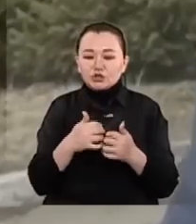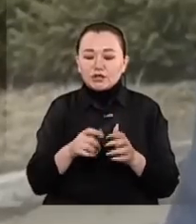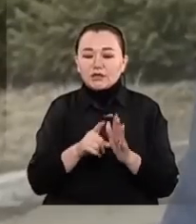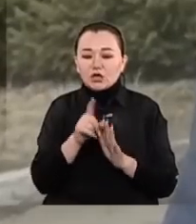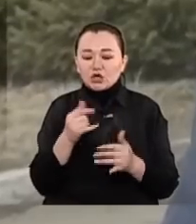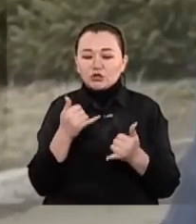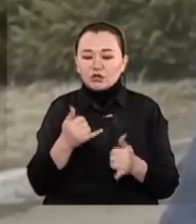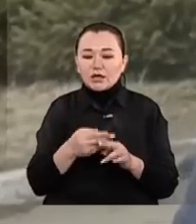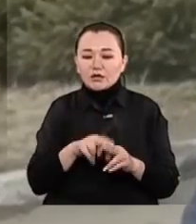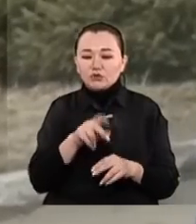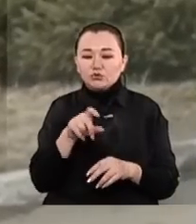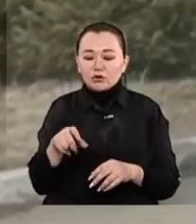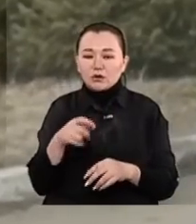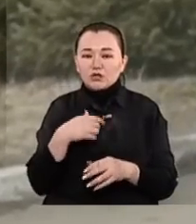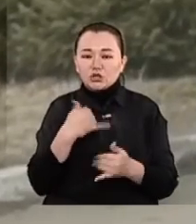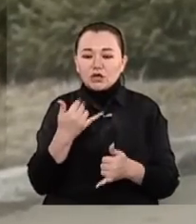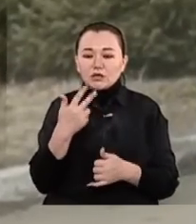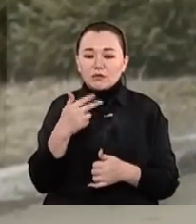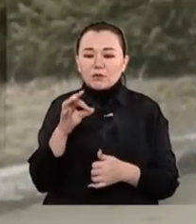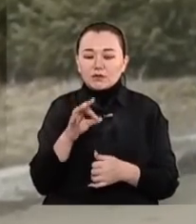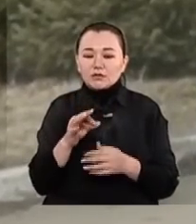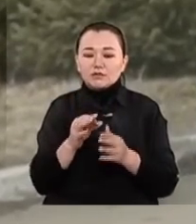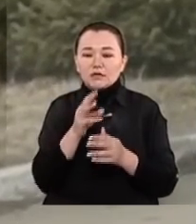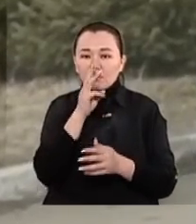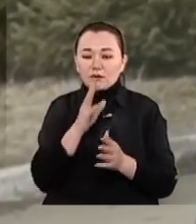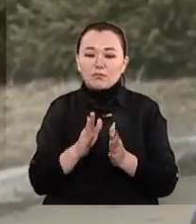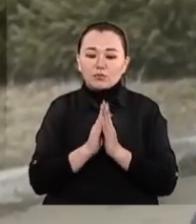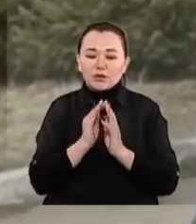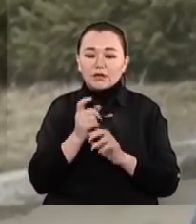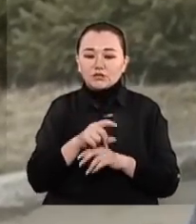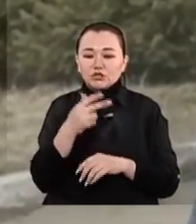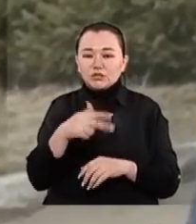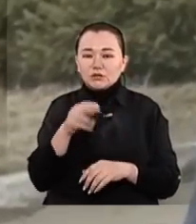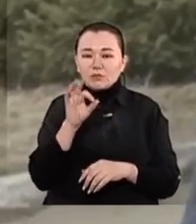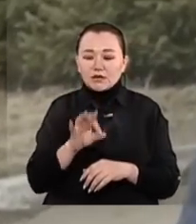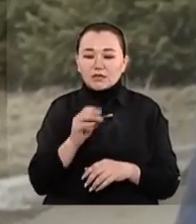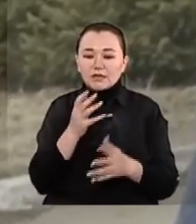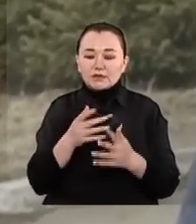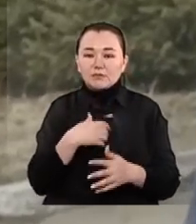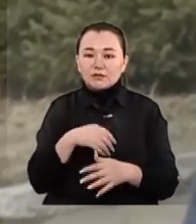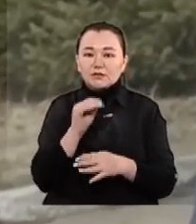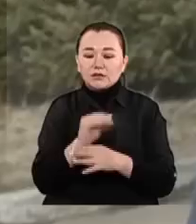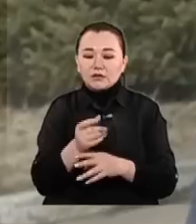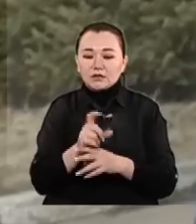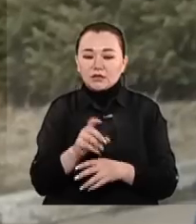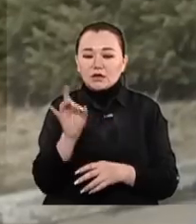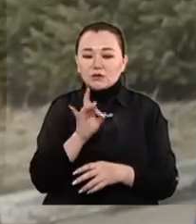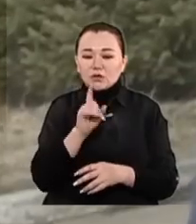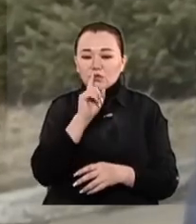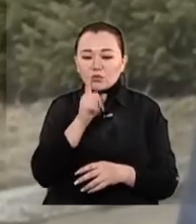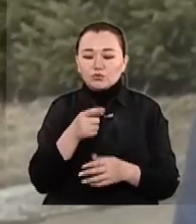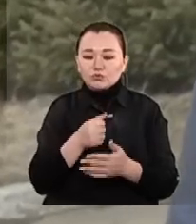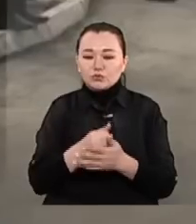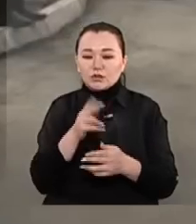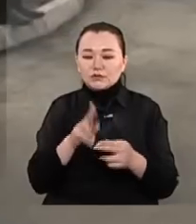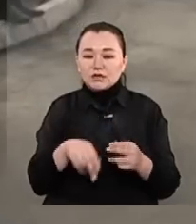Ал қазір бұл кісілер бізден қазір 30% зарплат сұрап отырса, біз қазір бұл кісілерге 30% зарплат беретін болсақ, біз бұл объемді жылдың аяғына дейін